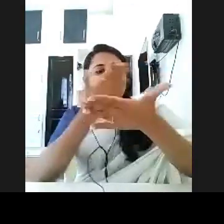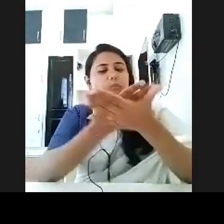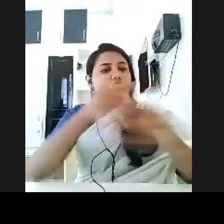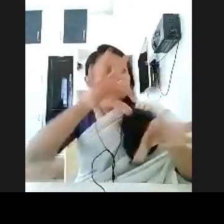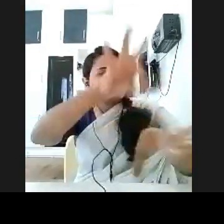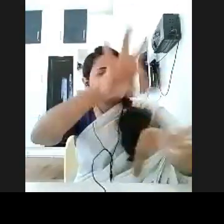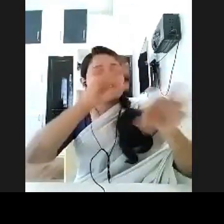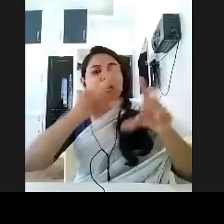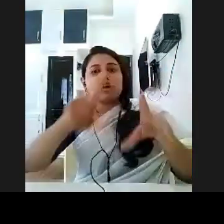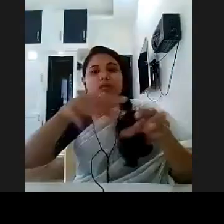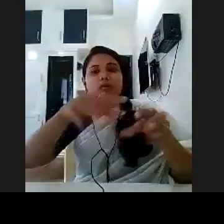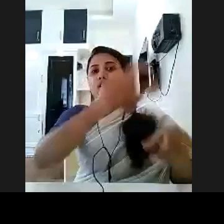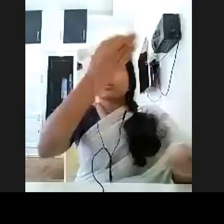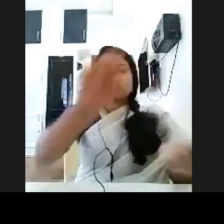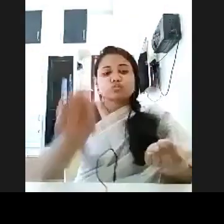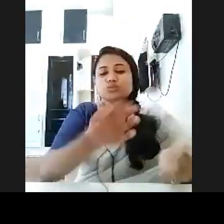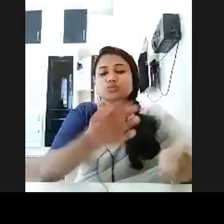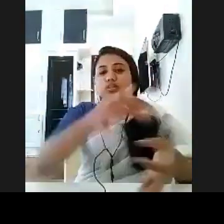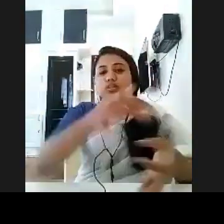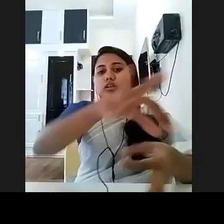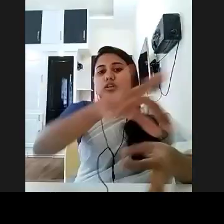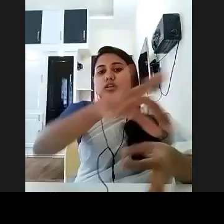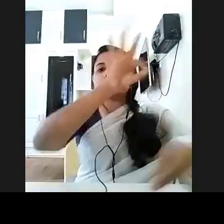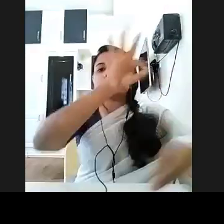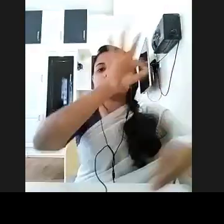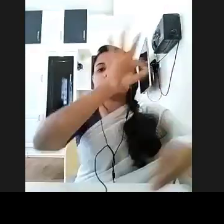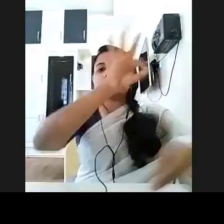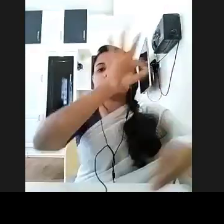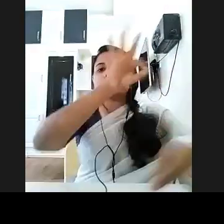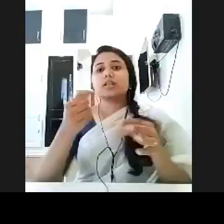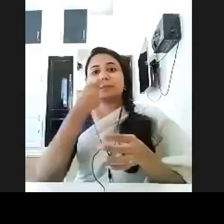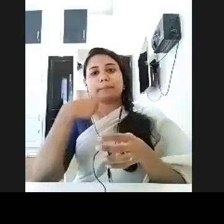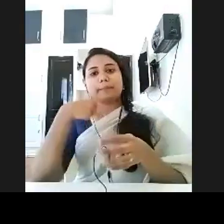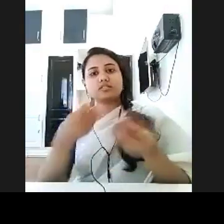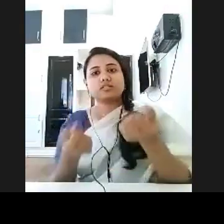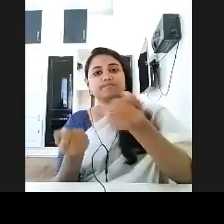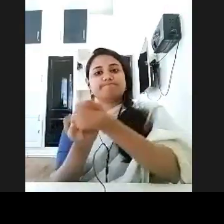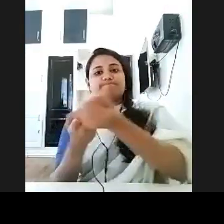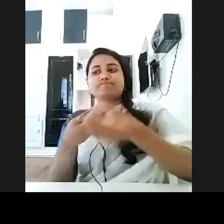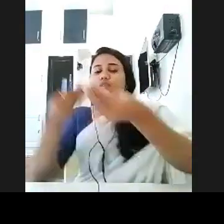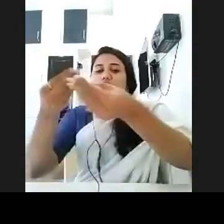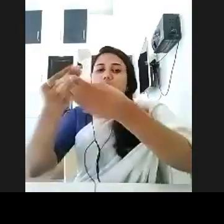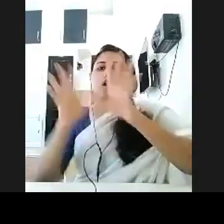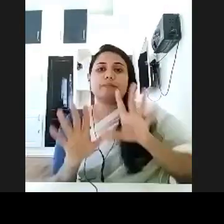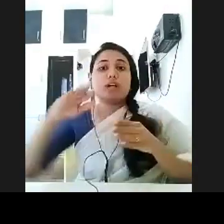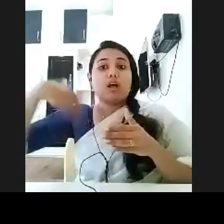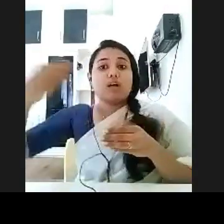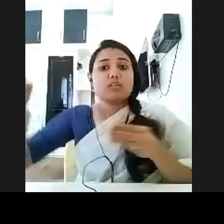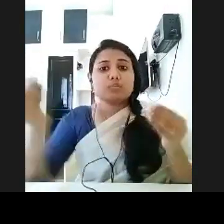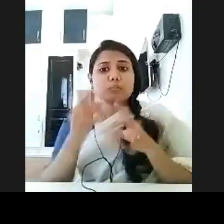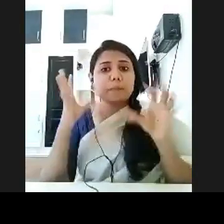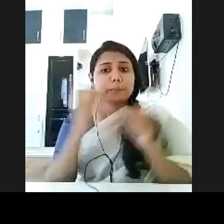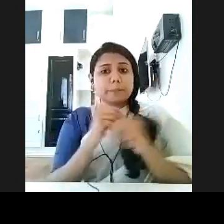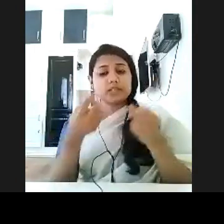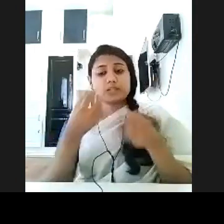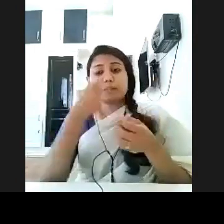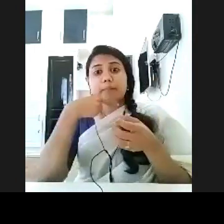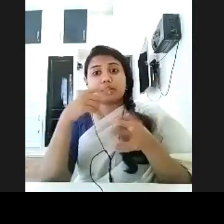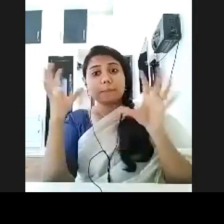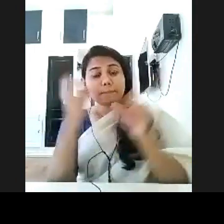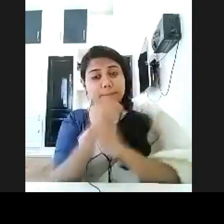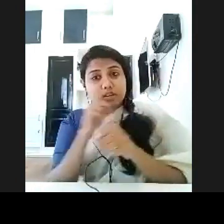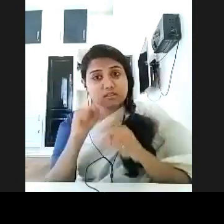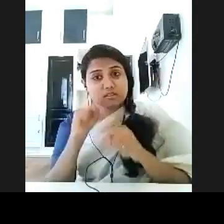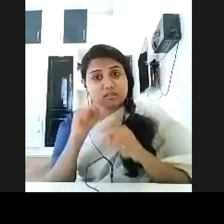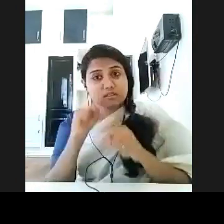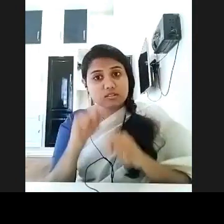രീതിയിൽ കുട്ടികൾക്കാണ് നമുക്ക് മരുന്നും കാര്യങ്ങളും സപ്പോർട്ട് ചെയ്യാറുള്ളത്. ആൻഡ് അതിൽ കിട്ടാത്ത ചില ആൾക്കാരാണ് നമുക്ക് ഇത്